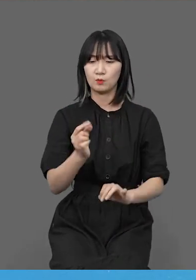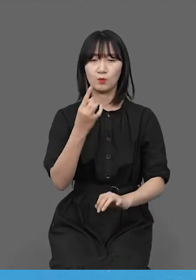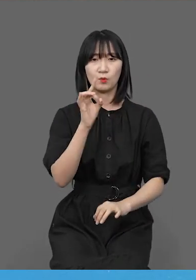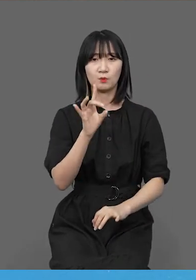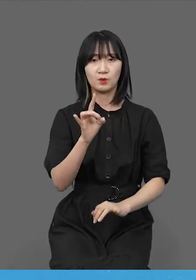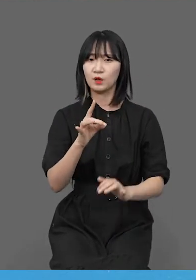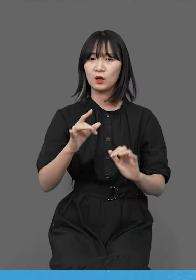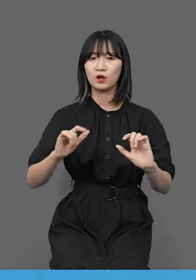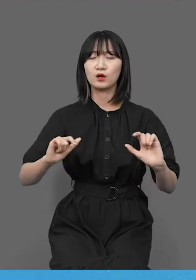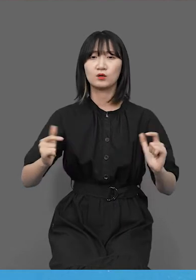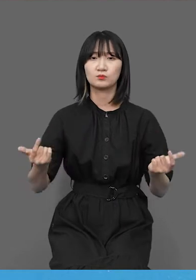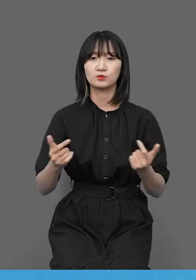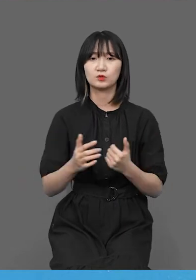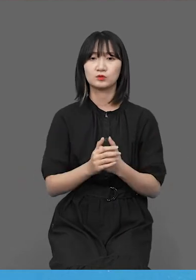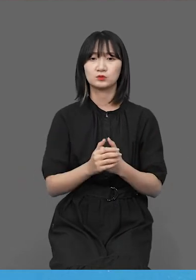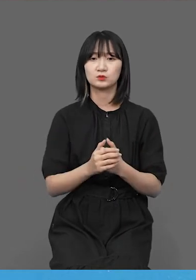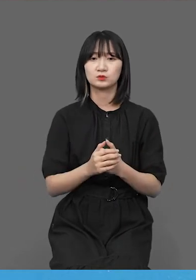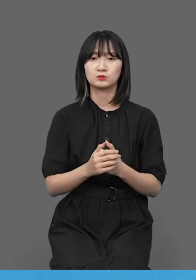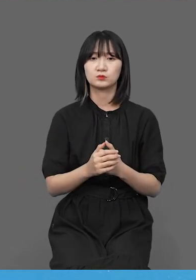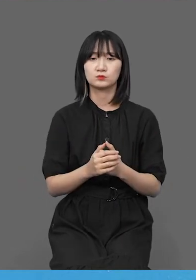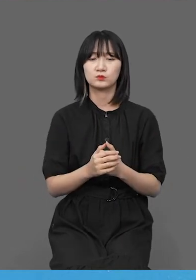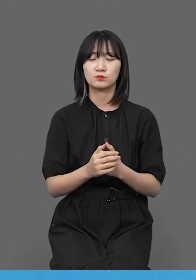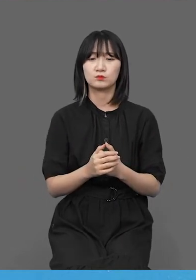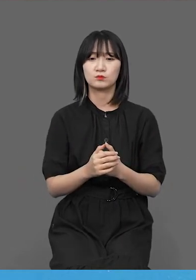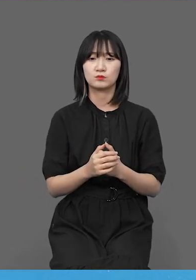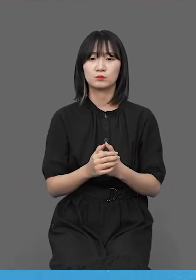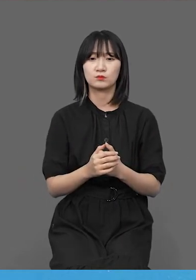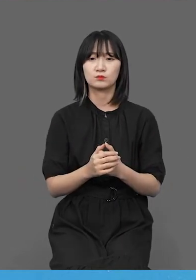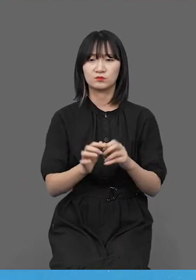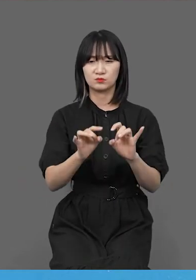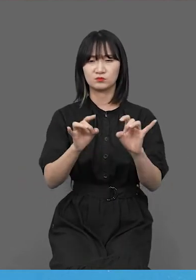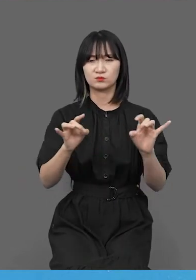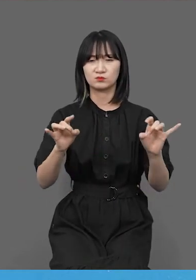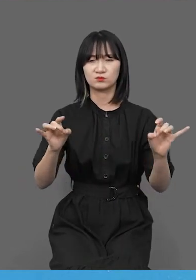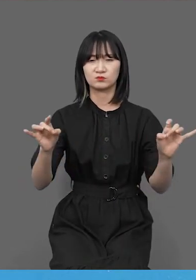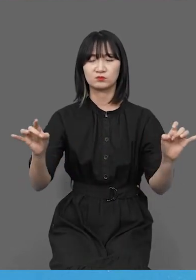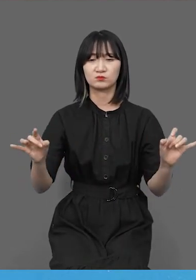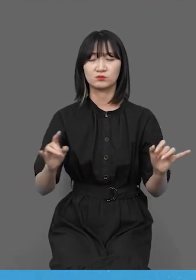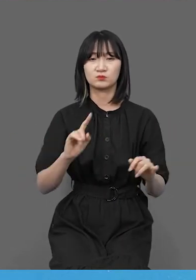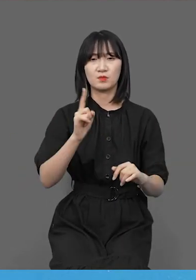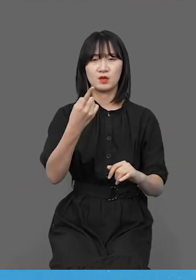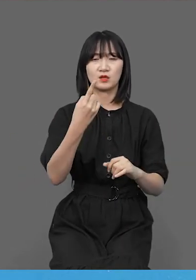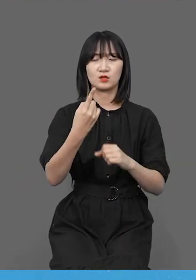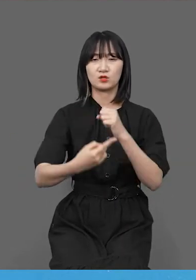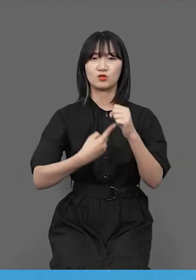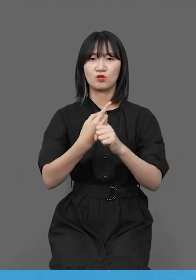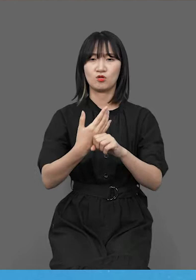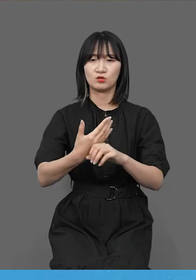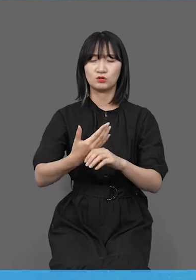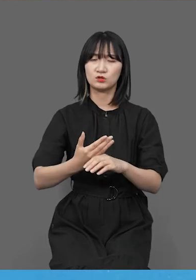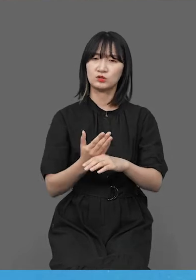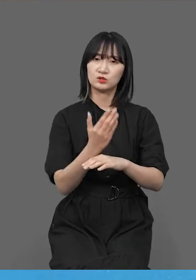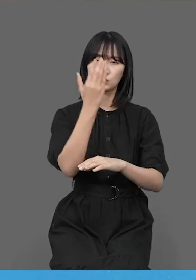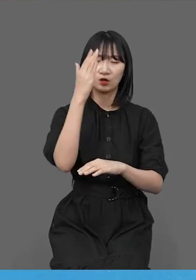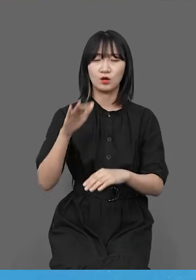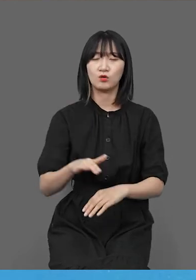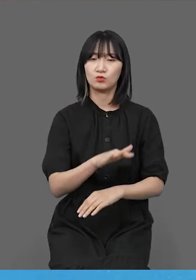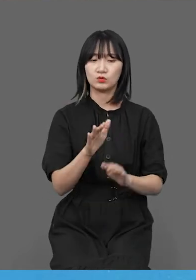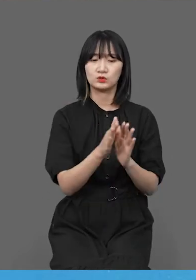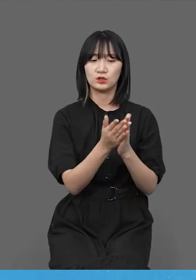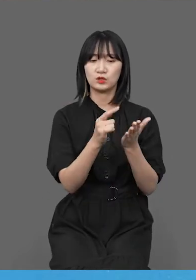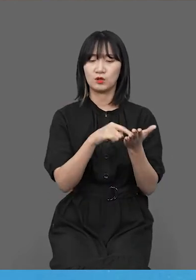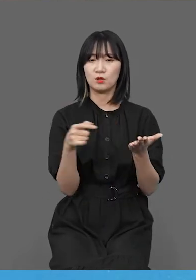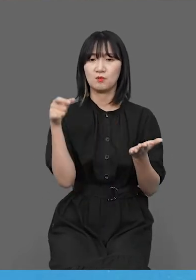아닙니다. 이 싱글 앤시스터라고 정말 100년 이상을 우리 교과서에 자리